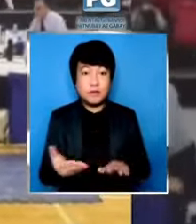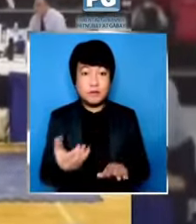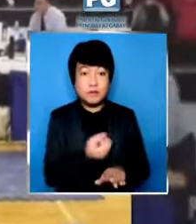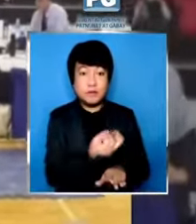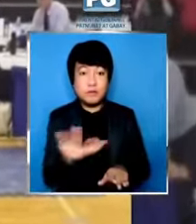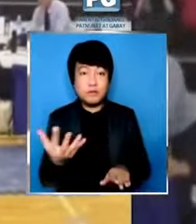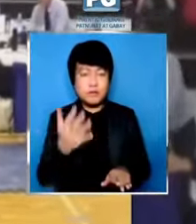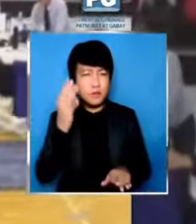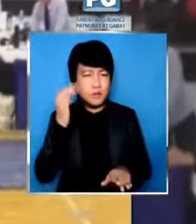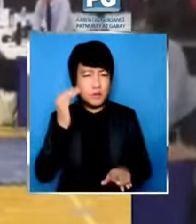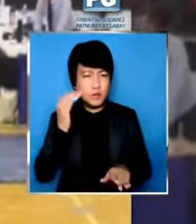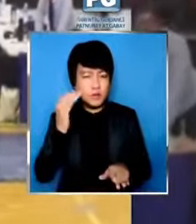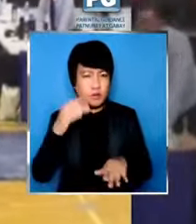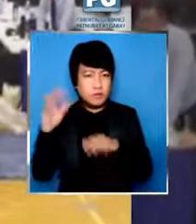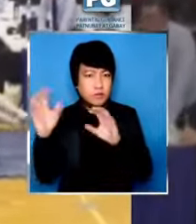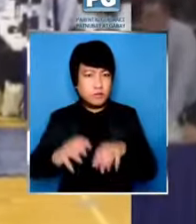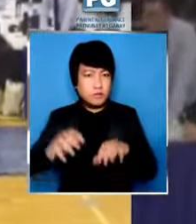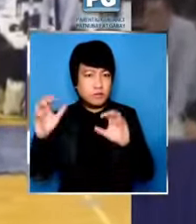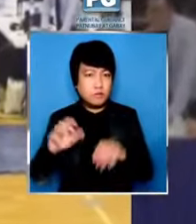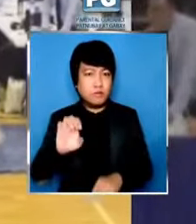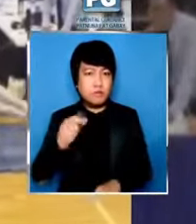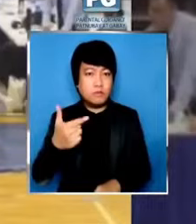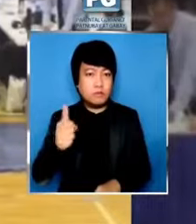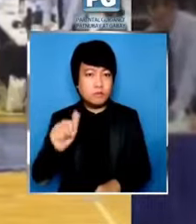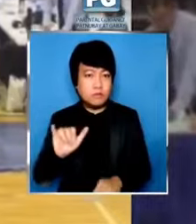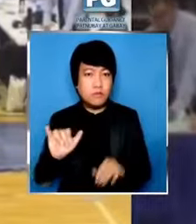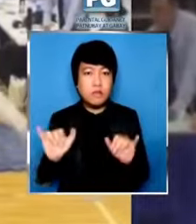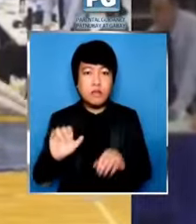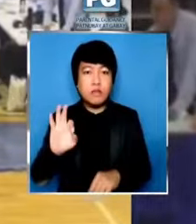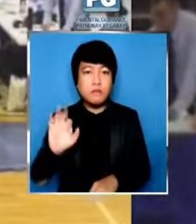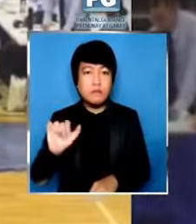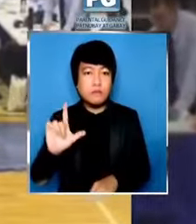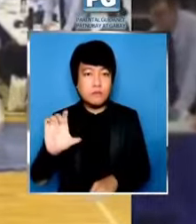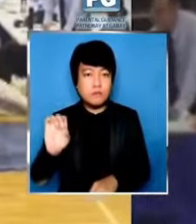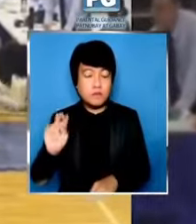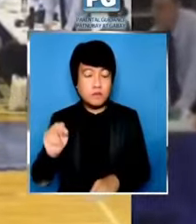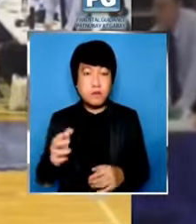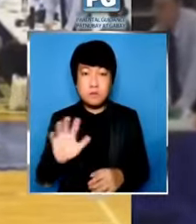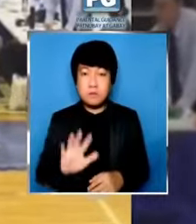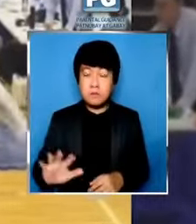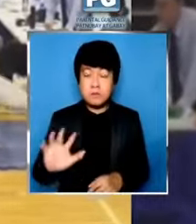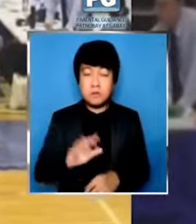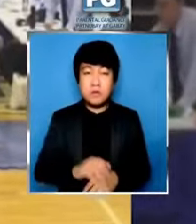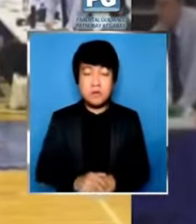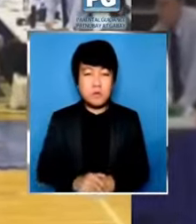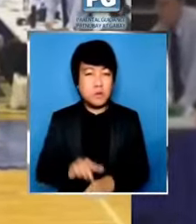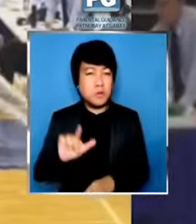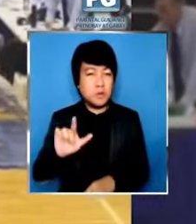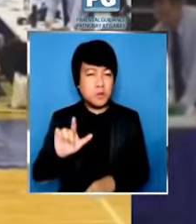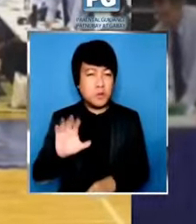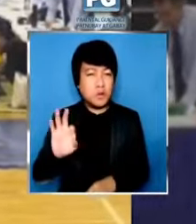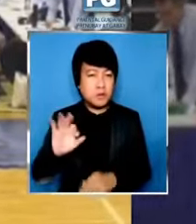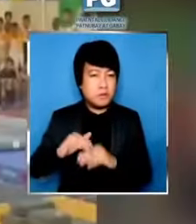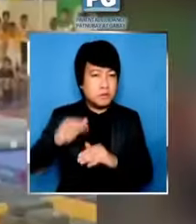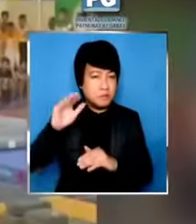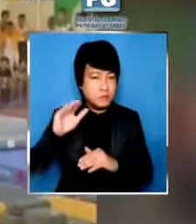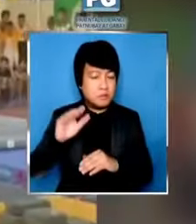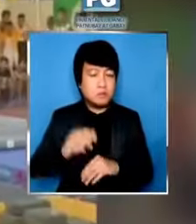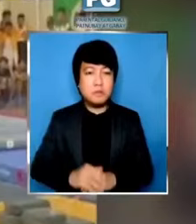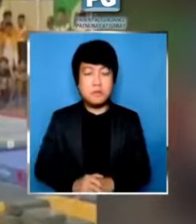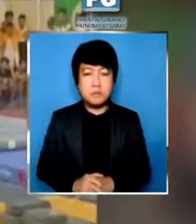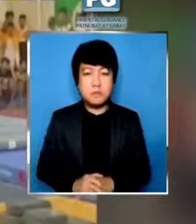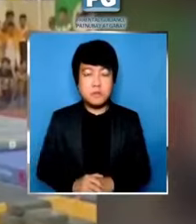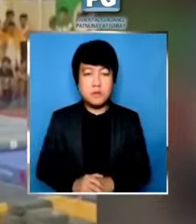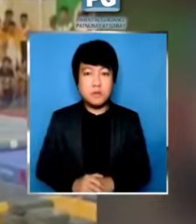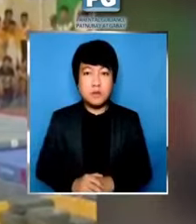Ege at Falcon at epekto ng hangin humagat, umakyat na sa 29. Isa na naman bangka ang nagkaaberya ngayon naman sa Quezon. Kumusta naman